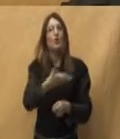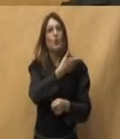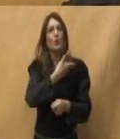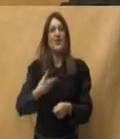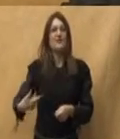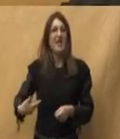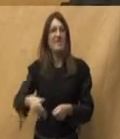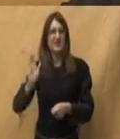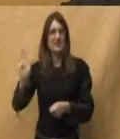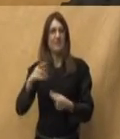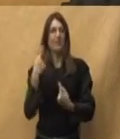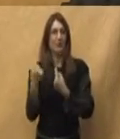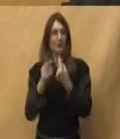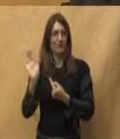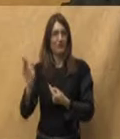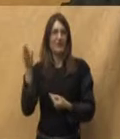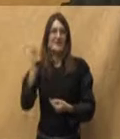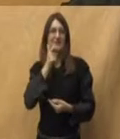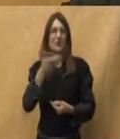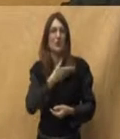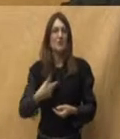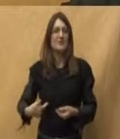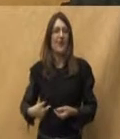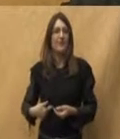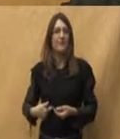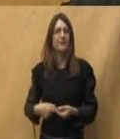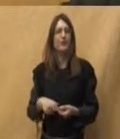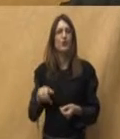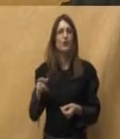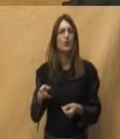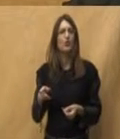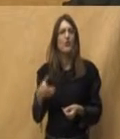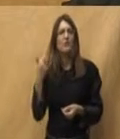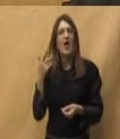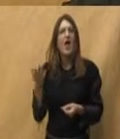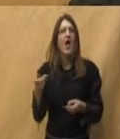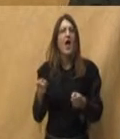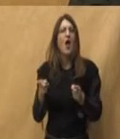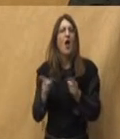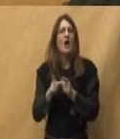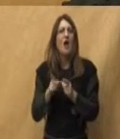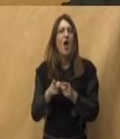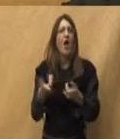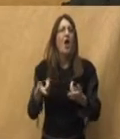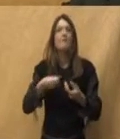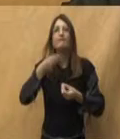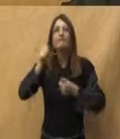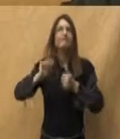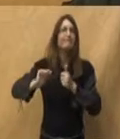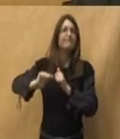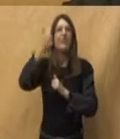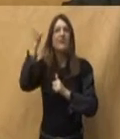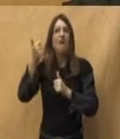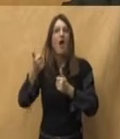jugoslovenske uvjete, to je bila stara Jugoslavija. Bila je, moglo bi se reći, pjevac koji prerano kukuriče, naime. Da. To